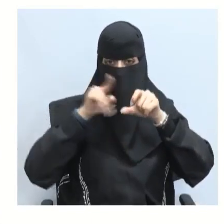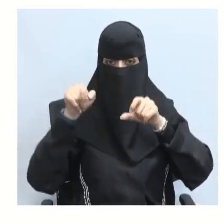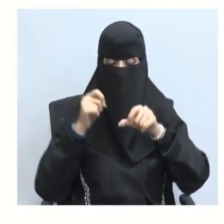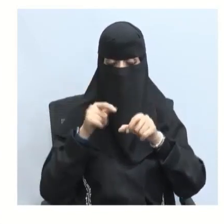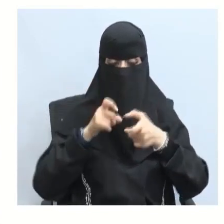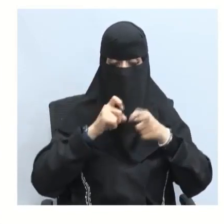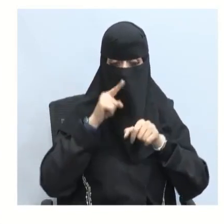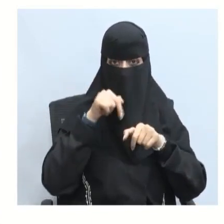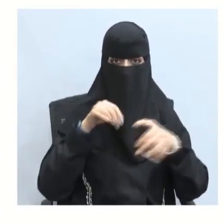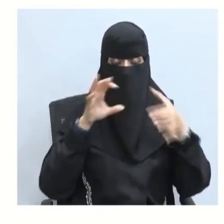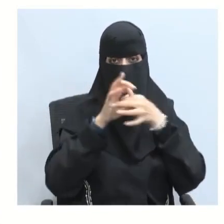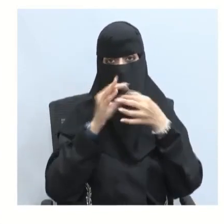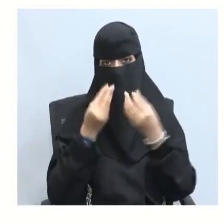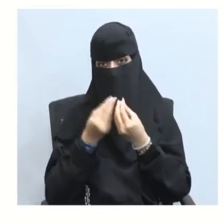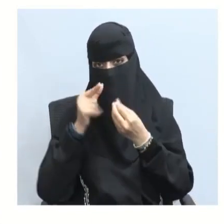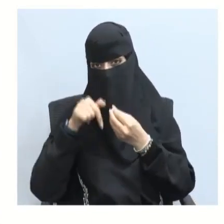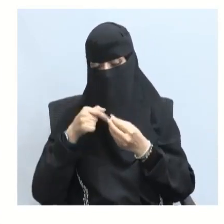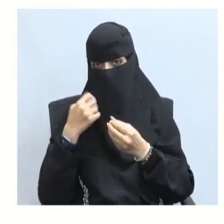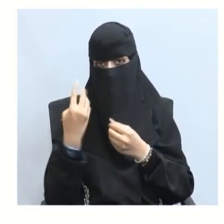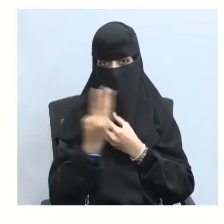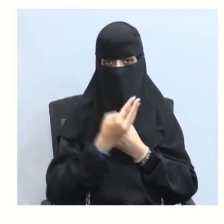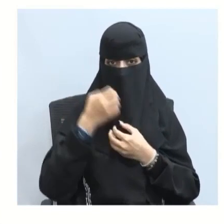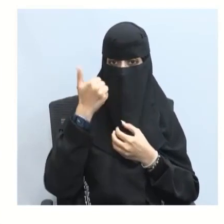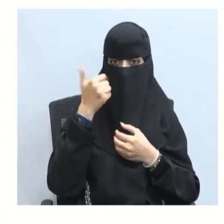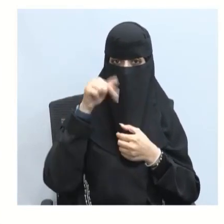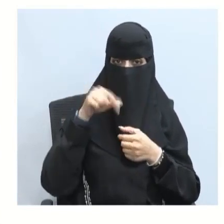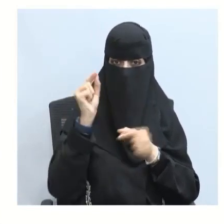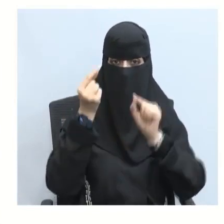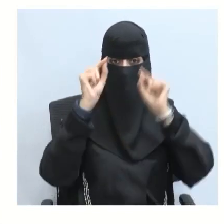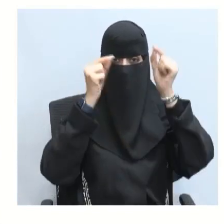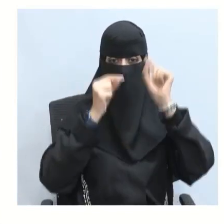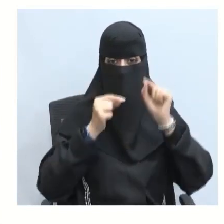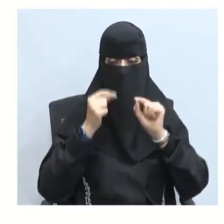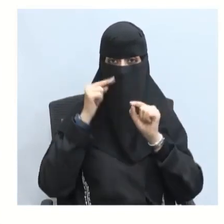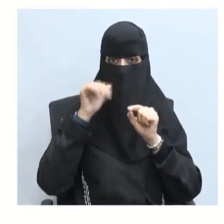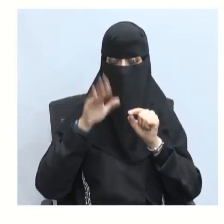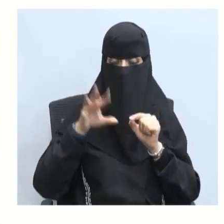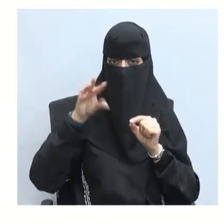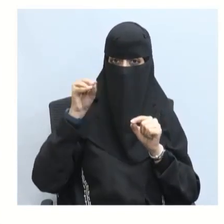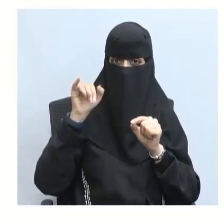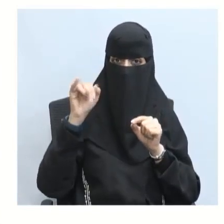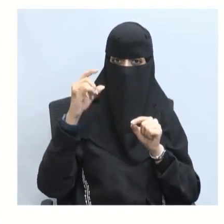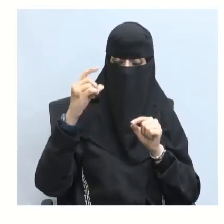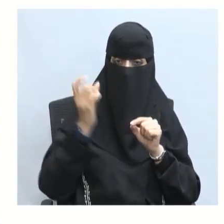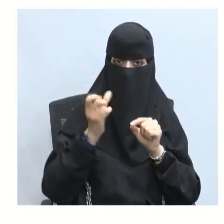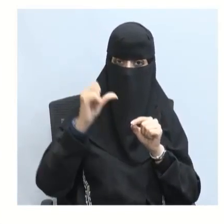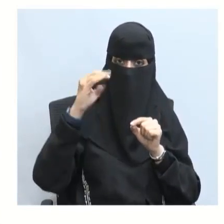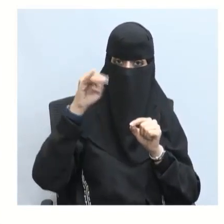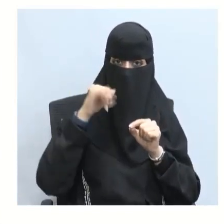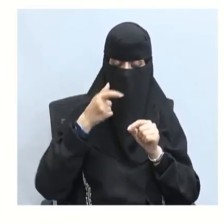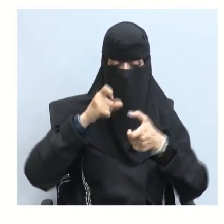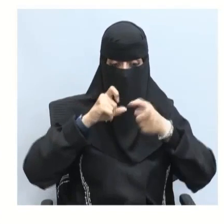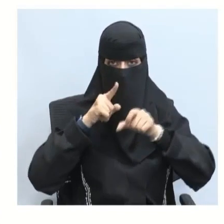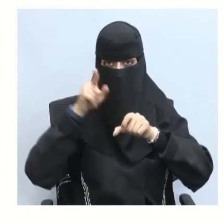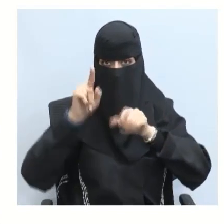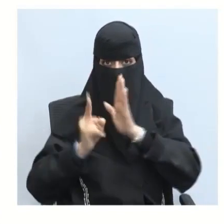الكربون مرتبطه بالكربون وحولها ست ذرات ست ذرات هي هيدروجين اذا هذا المركب يزيد على